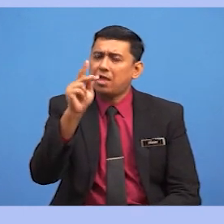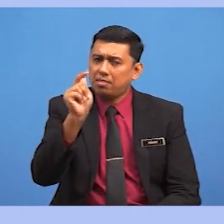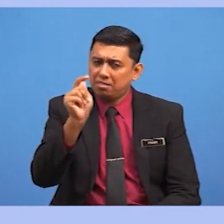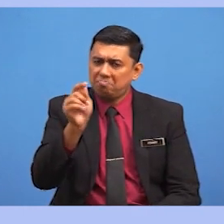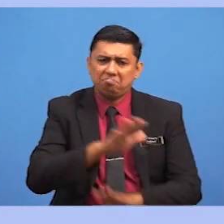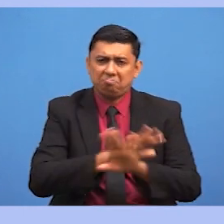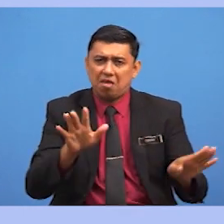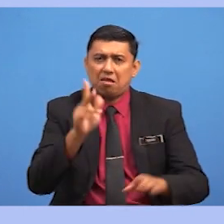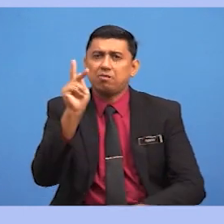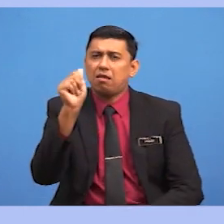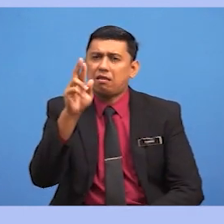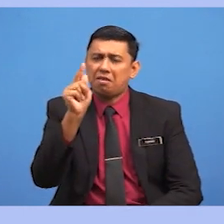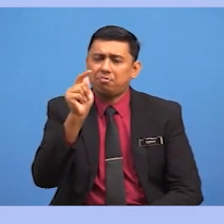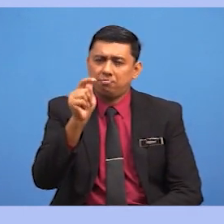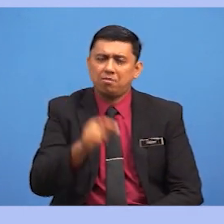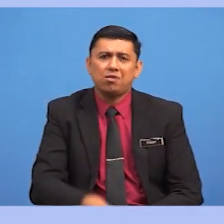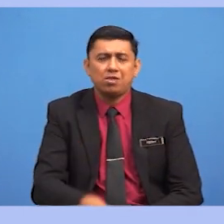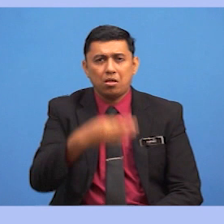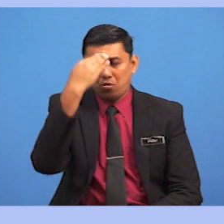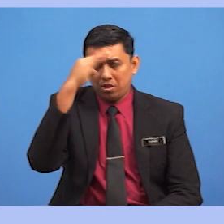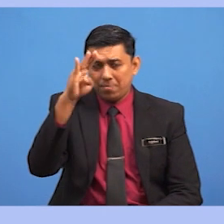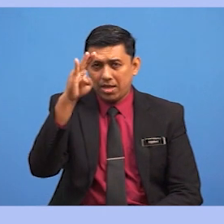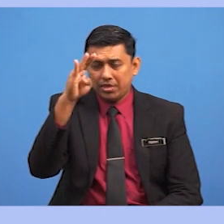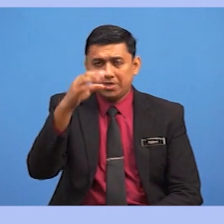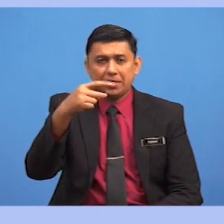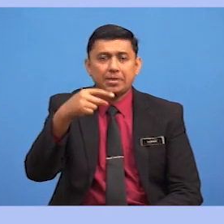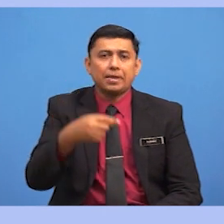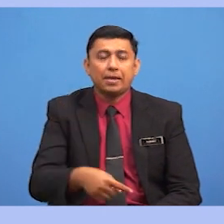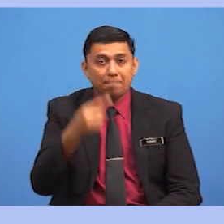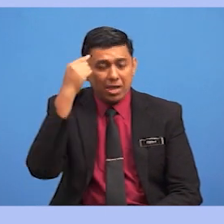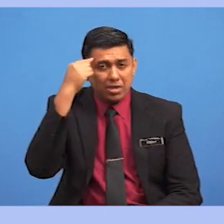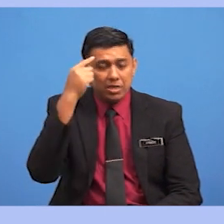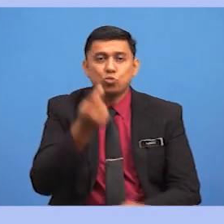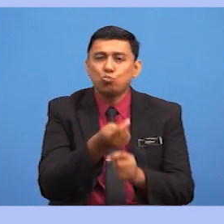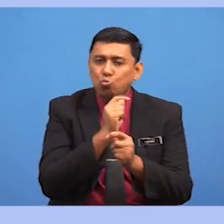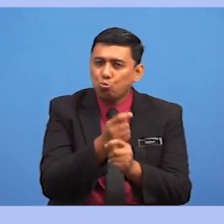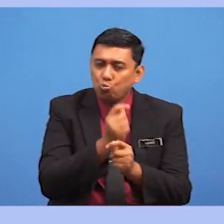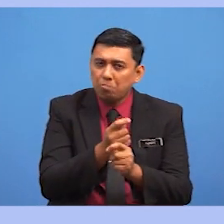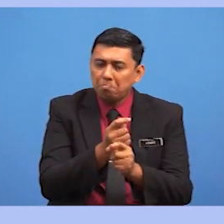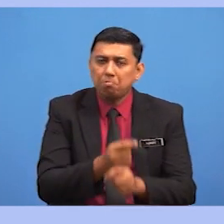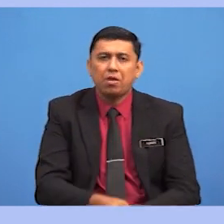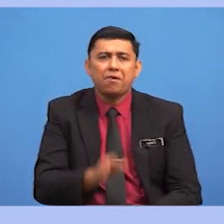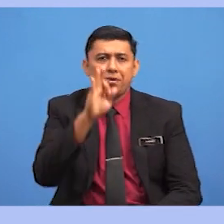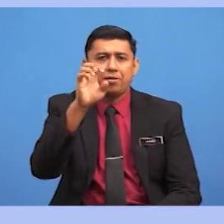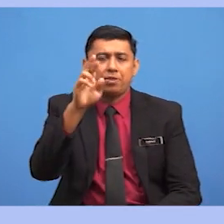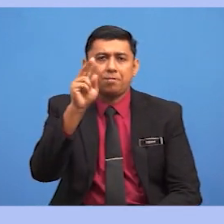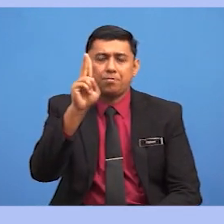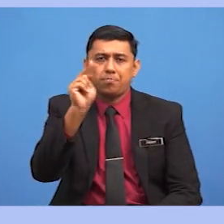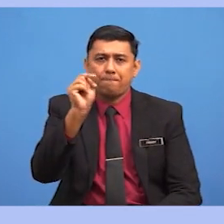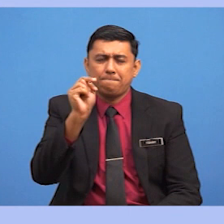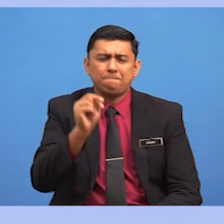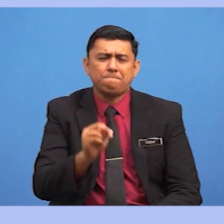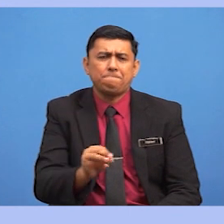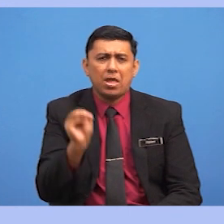tukul tidak berkarat. Bagi kepala tukul yang tidak berkarat, unsur ferum yang wujud adalah dalam